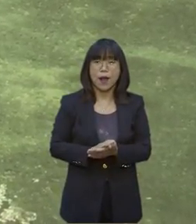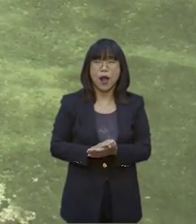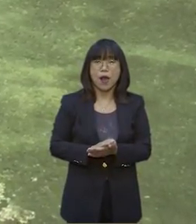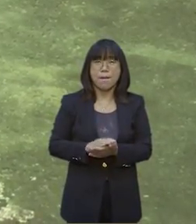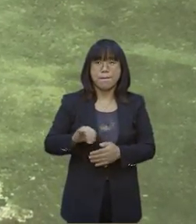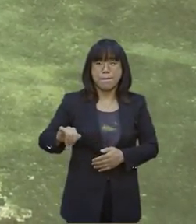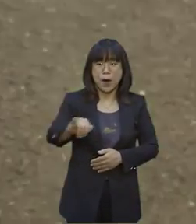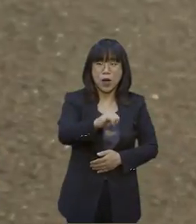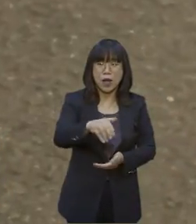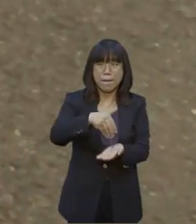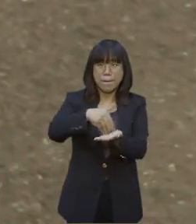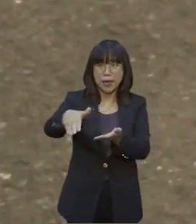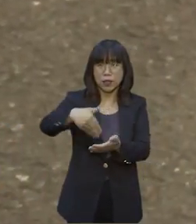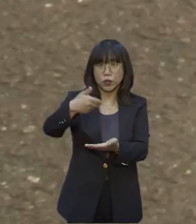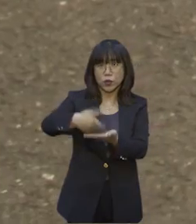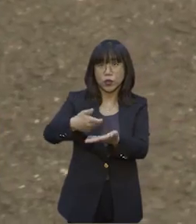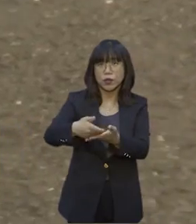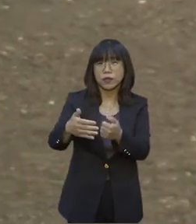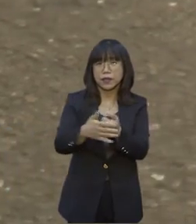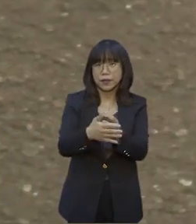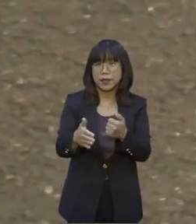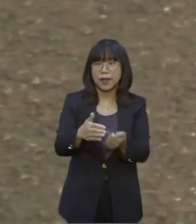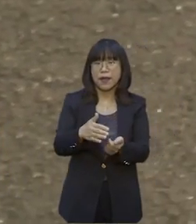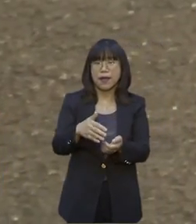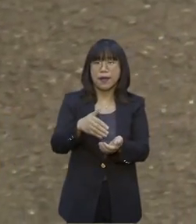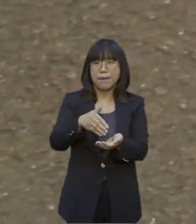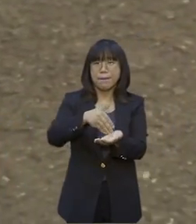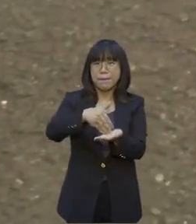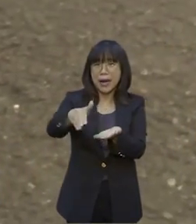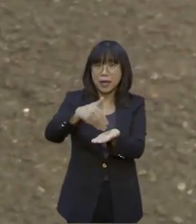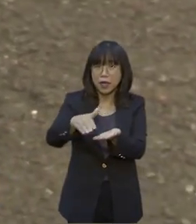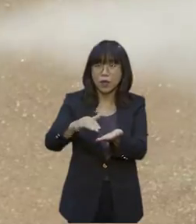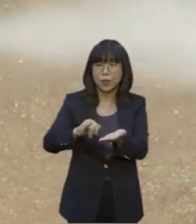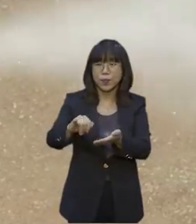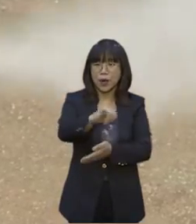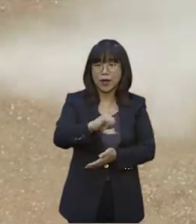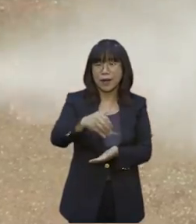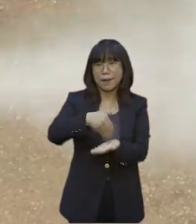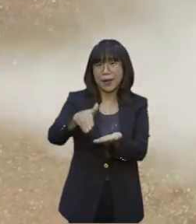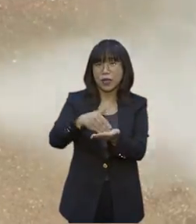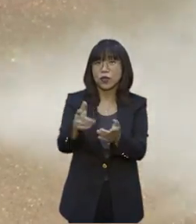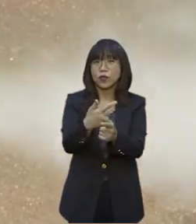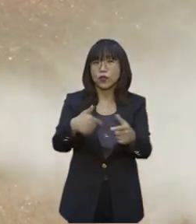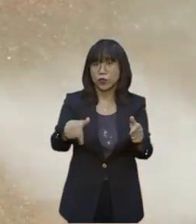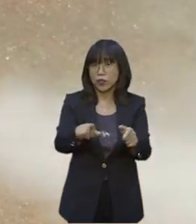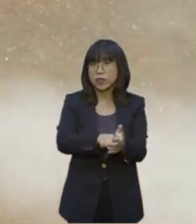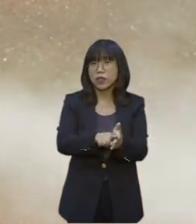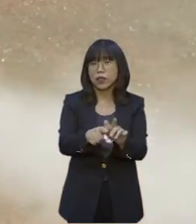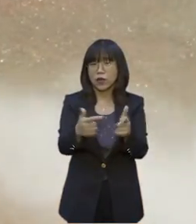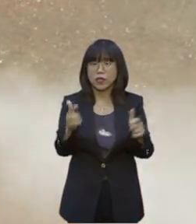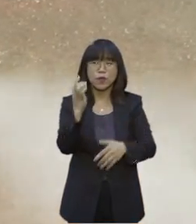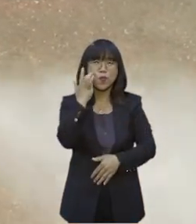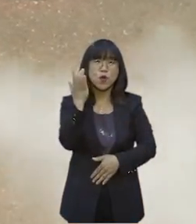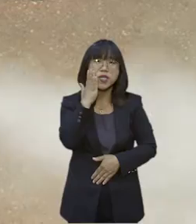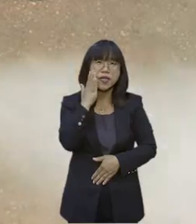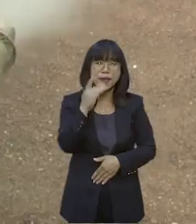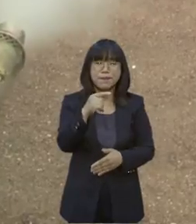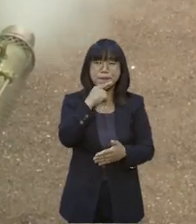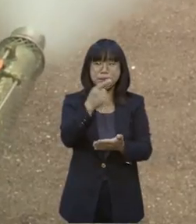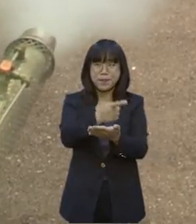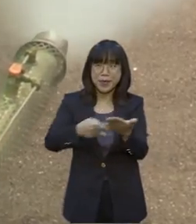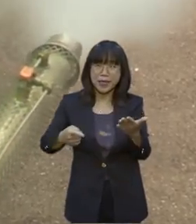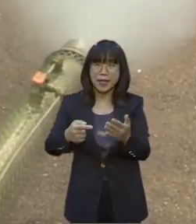주민들의 방역 요청에 해충을 바로 처리할 수 있는 방역 소독 처리반을 운영하며 구민들의 건강한